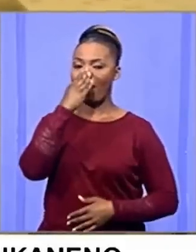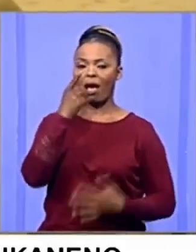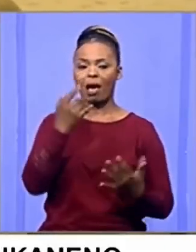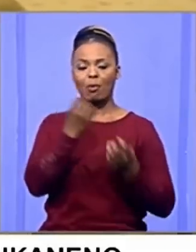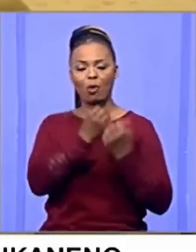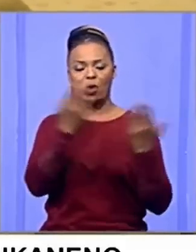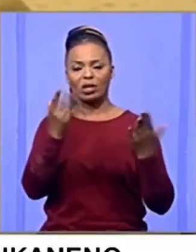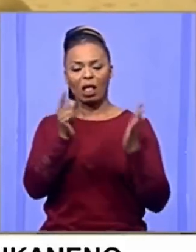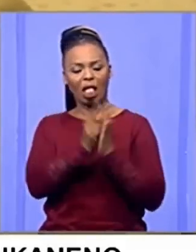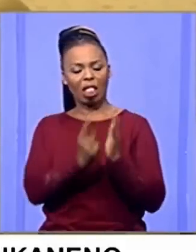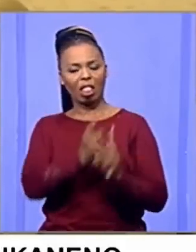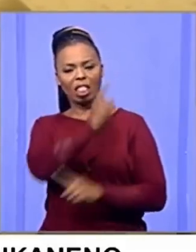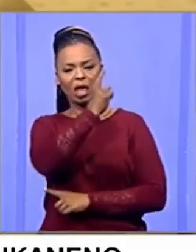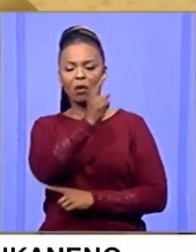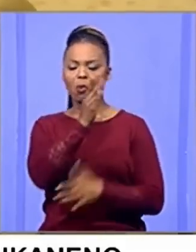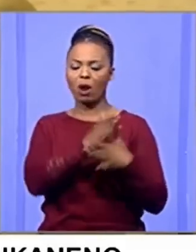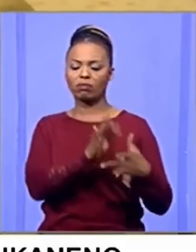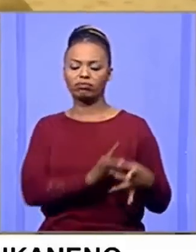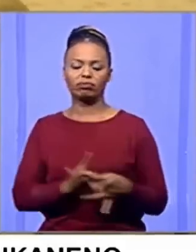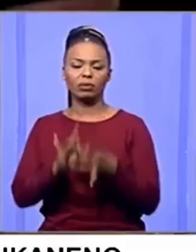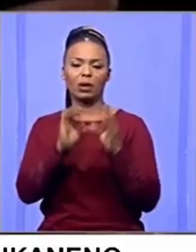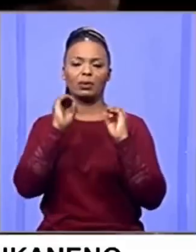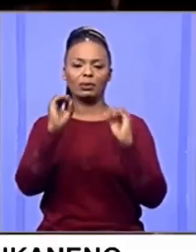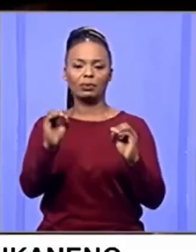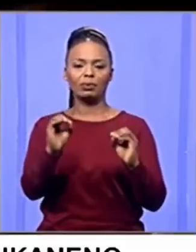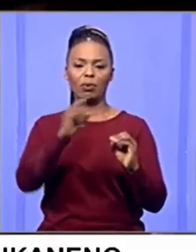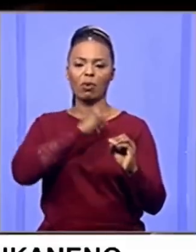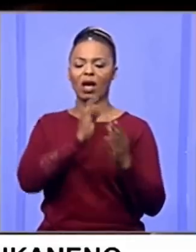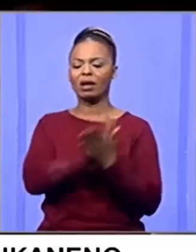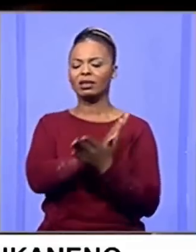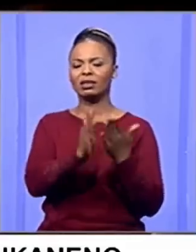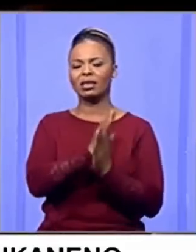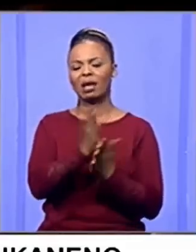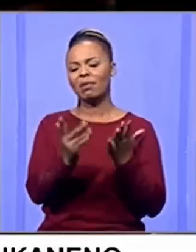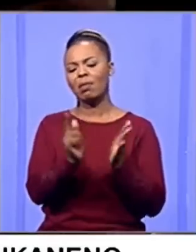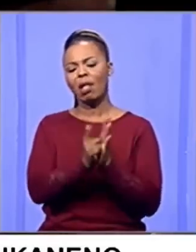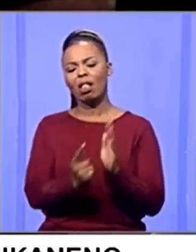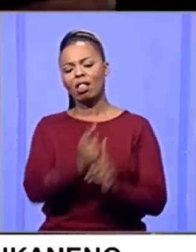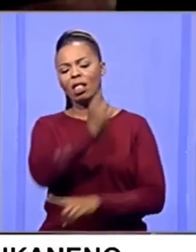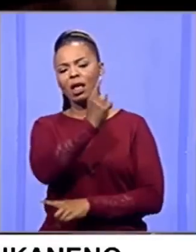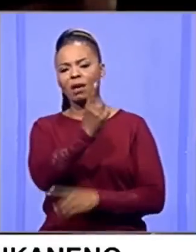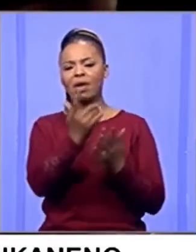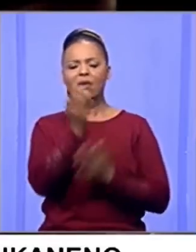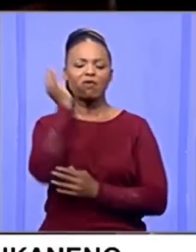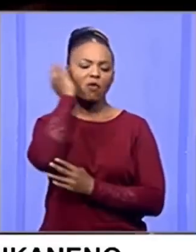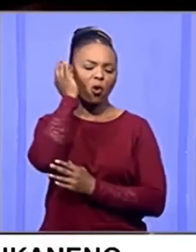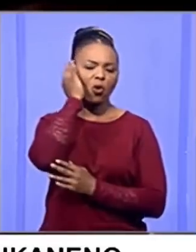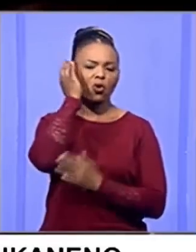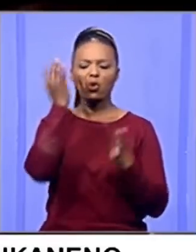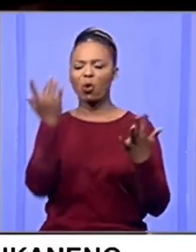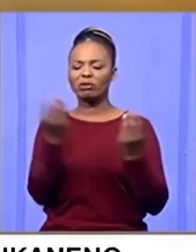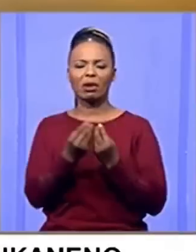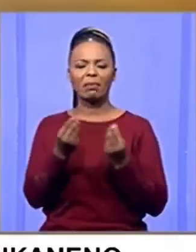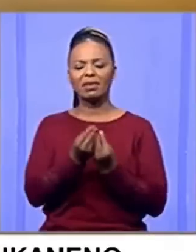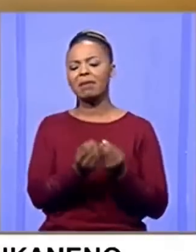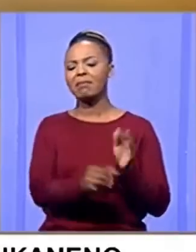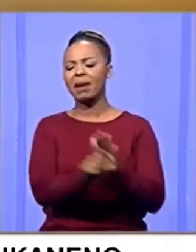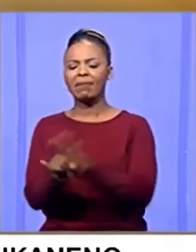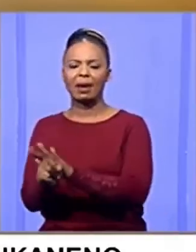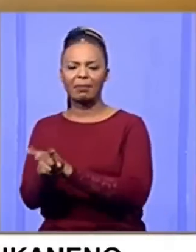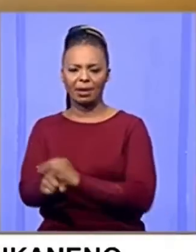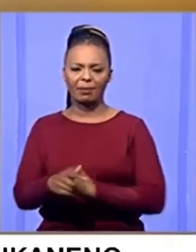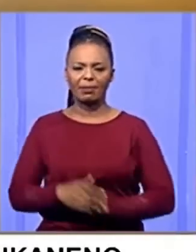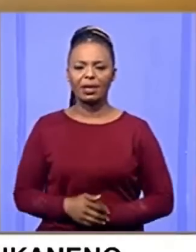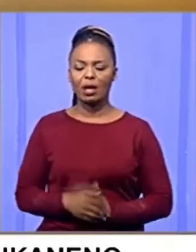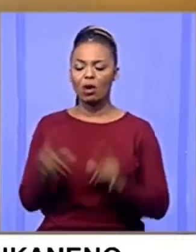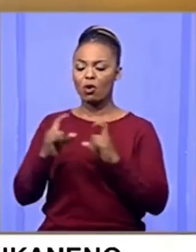gonne seo se fokotsa kotsi ya go kopana le dilwana tse di seng fa molaong tse di jaaka difounu tsa selula. Mokomishenara o na a